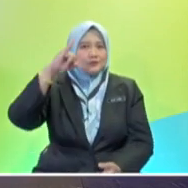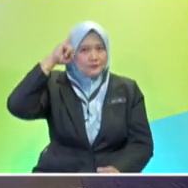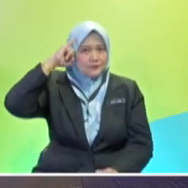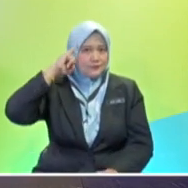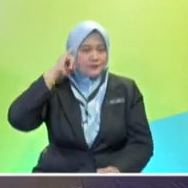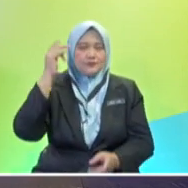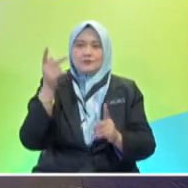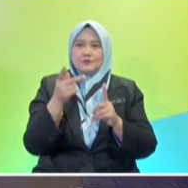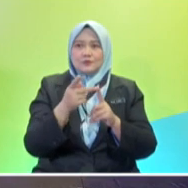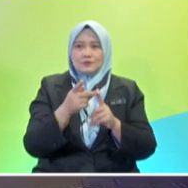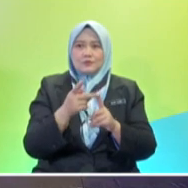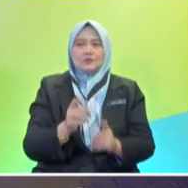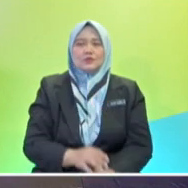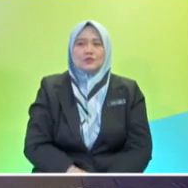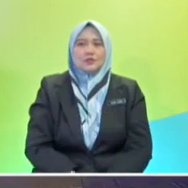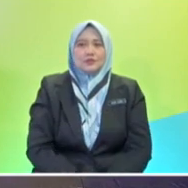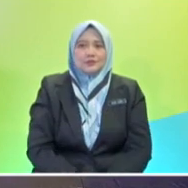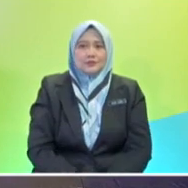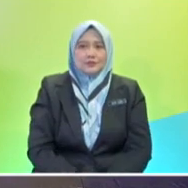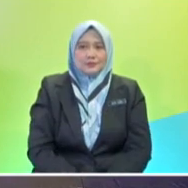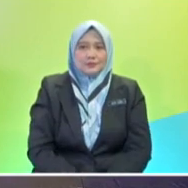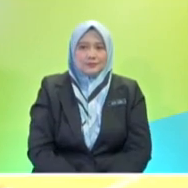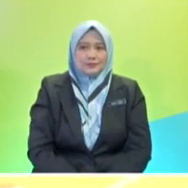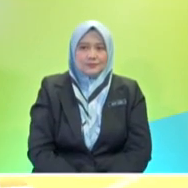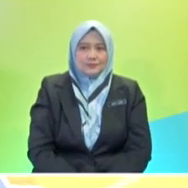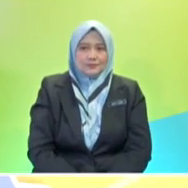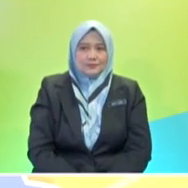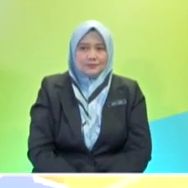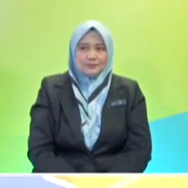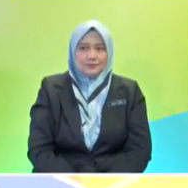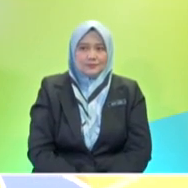kumpulan lawan. Silakan.